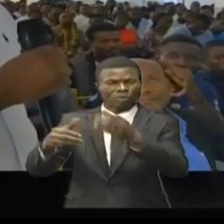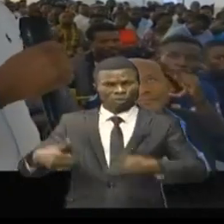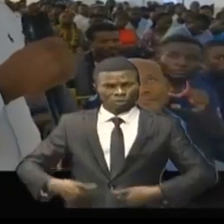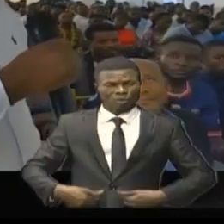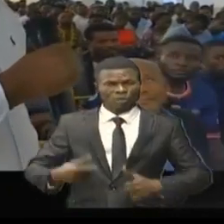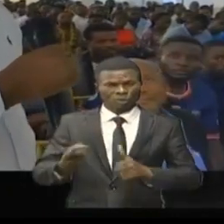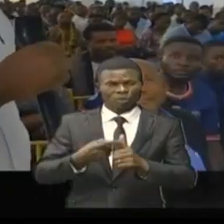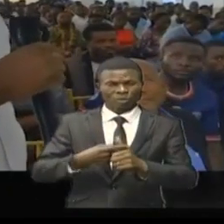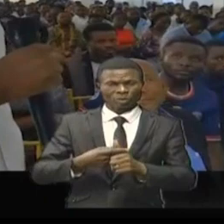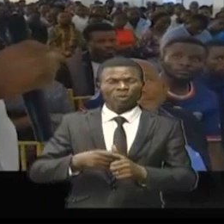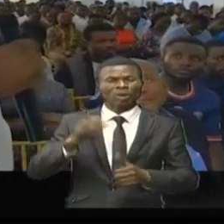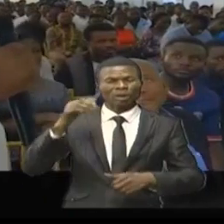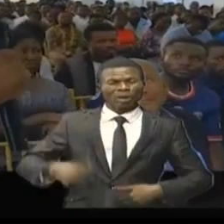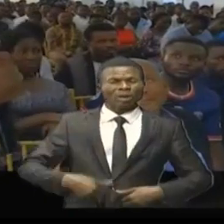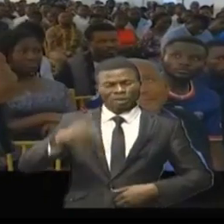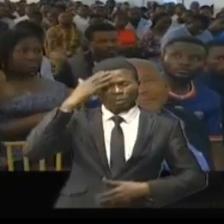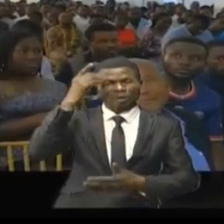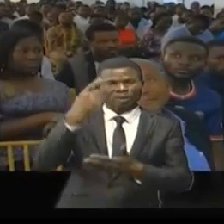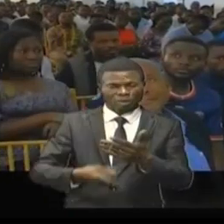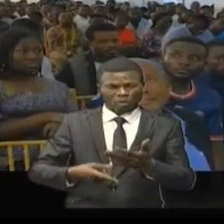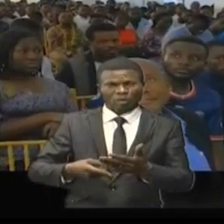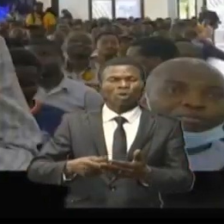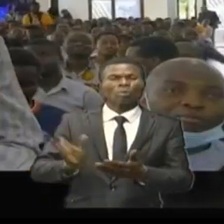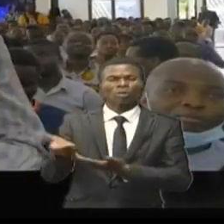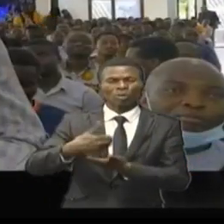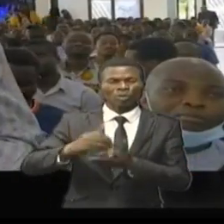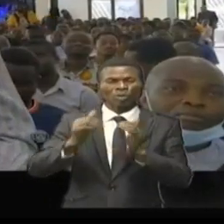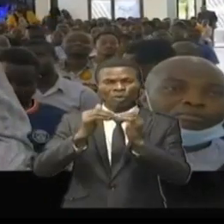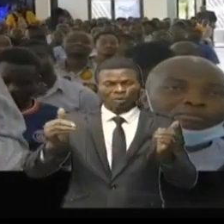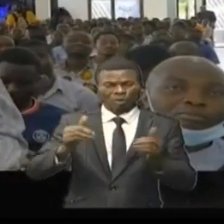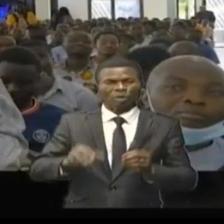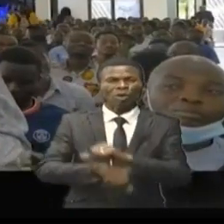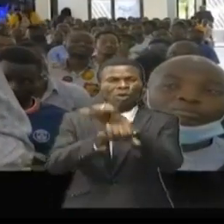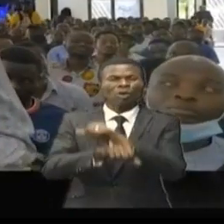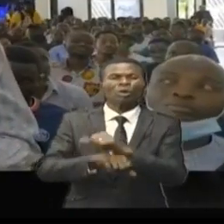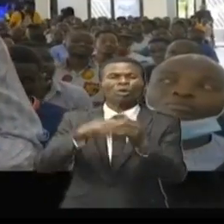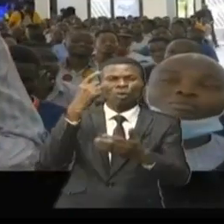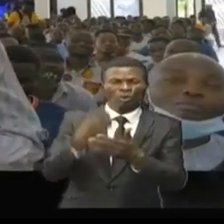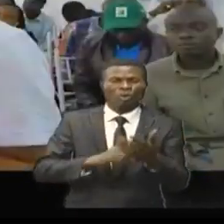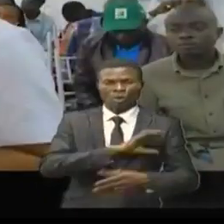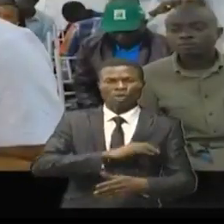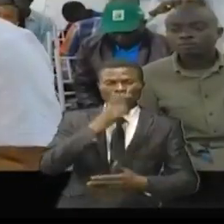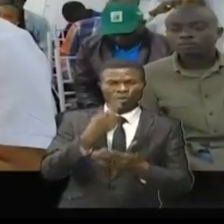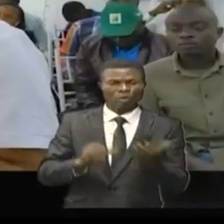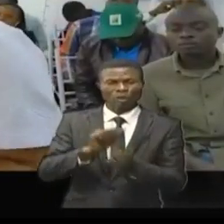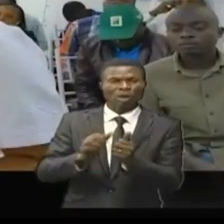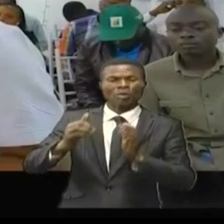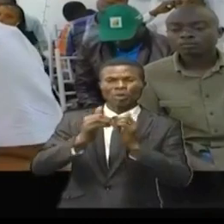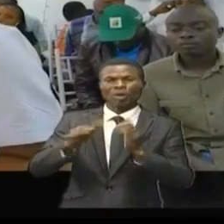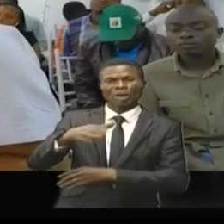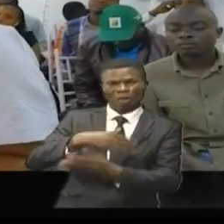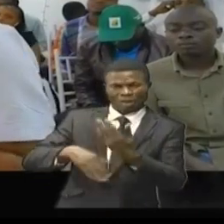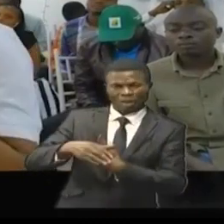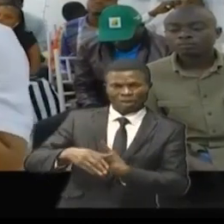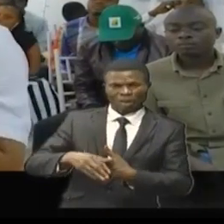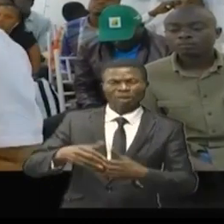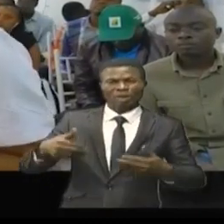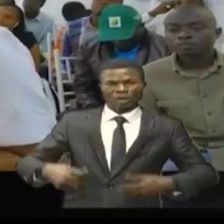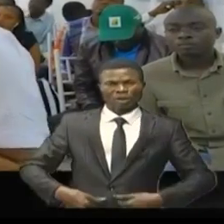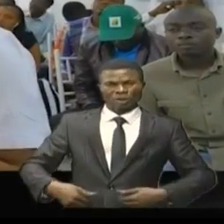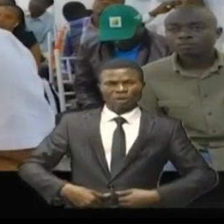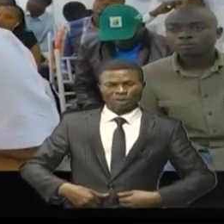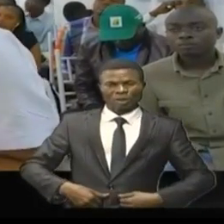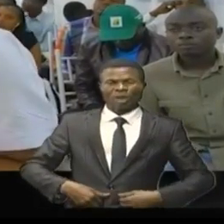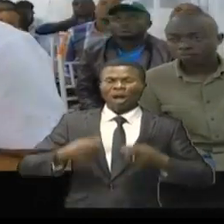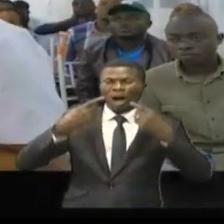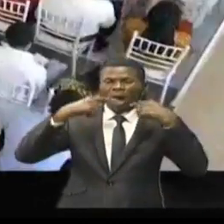savoir qu'est-ce que le jeune pense pour le rétablissement de la paix, quelle attitude prendre dans cette situation de l'insécurité, que doit faire la jeunesse pour faire entendre